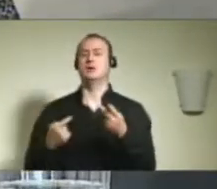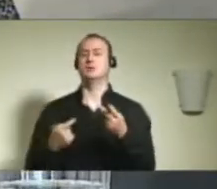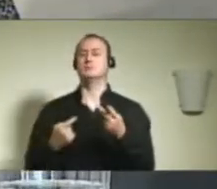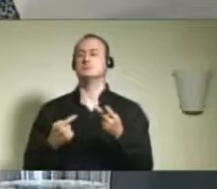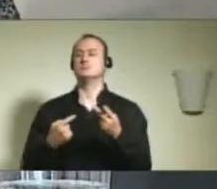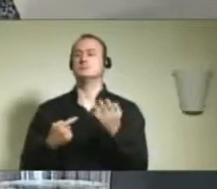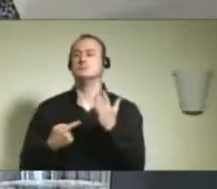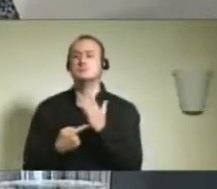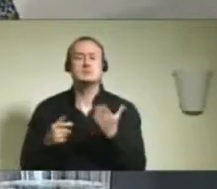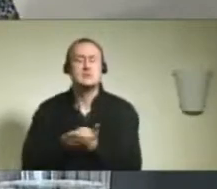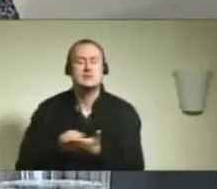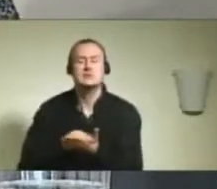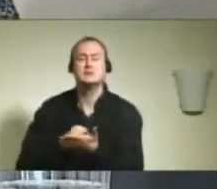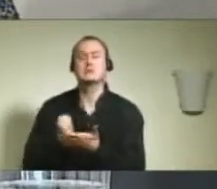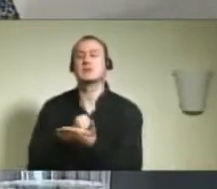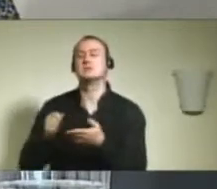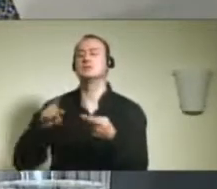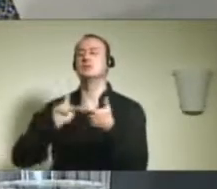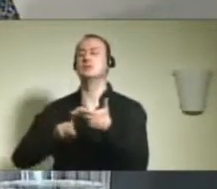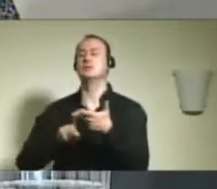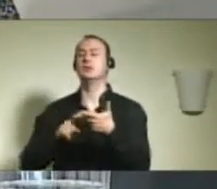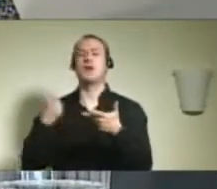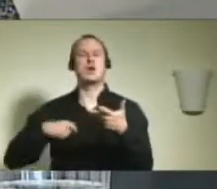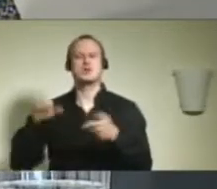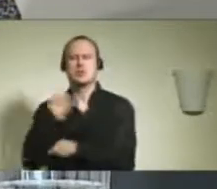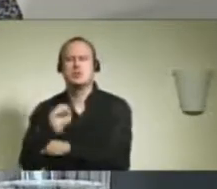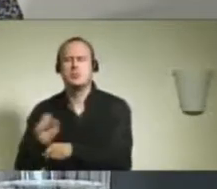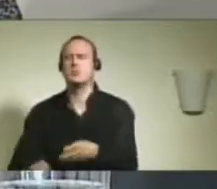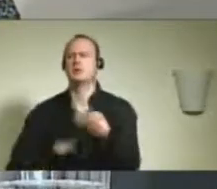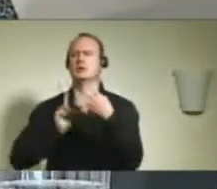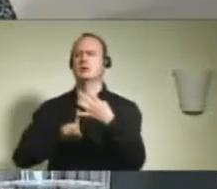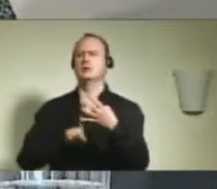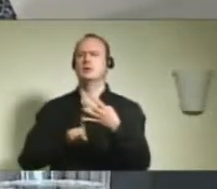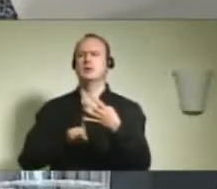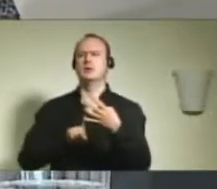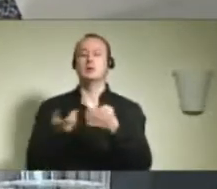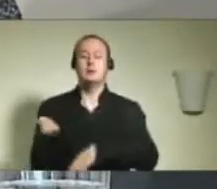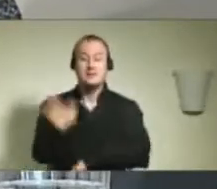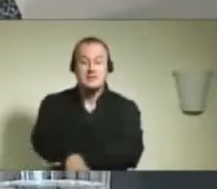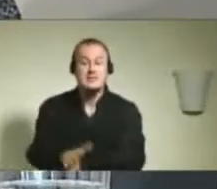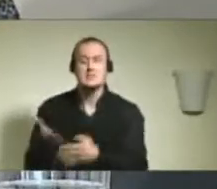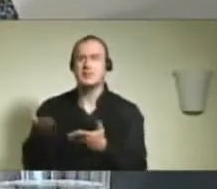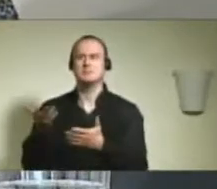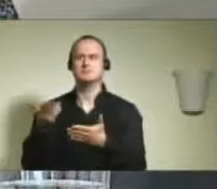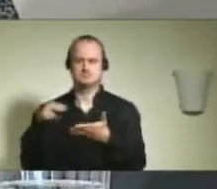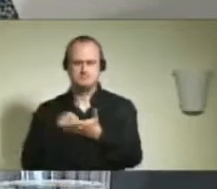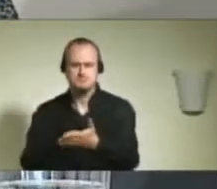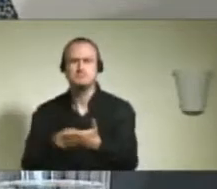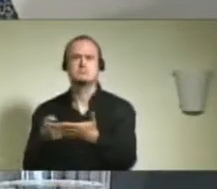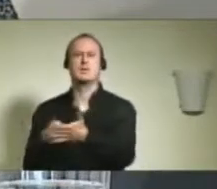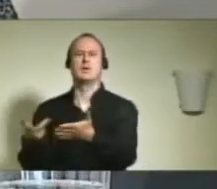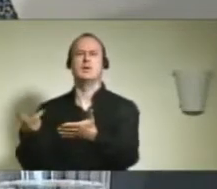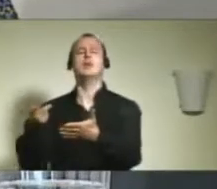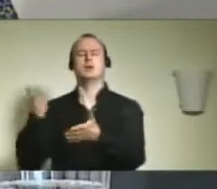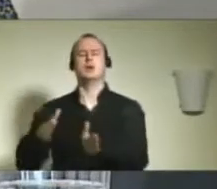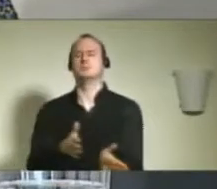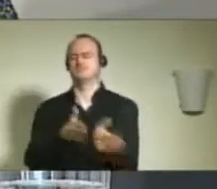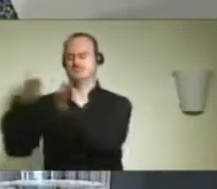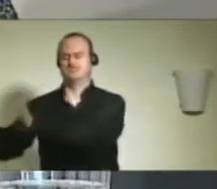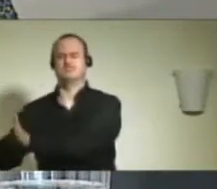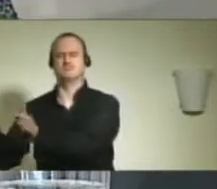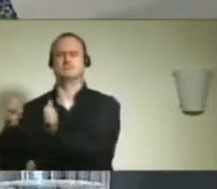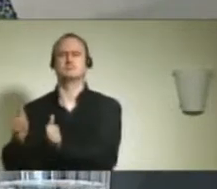automobile, décès, prêt à la consommation, tout ça, ça se fait par des experts. Et donc tous les